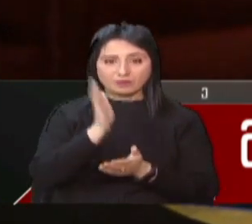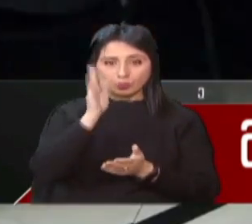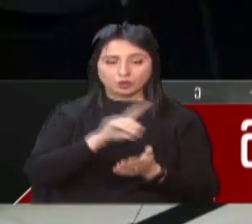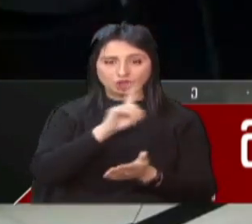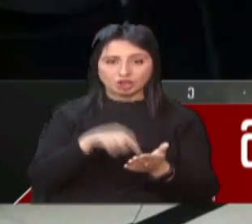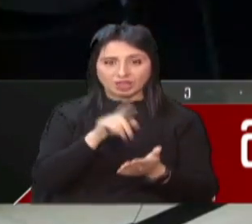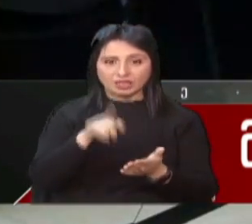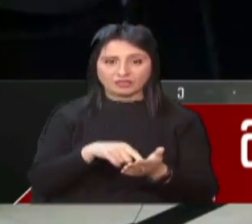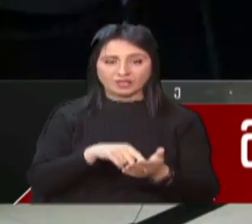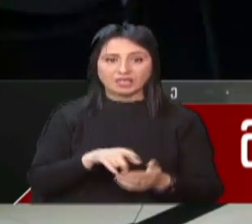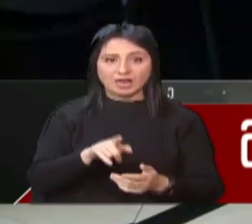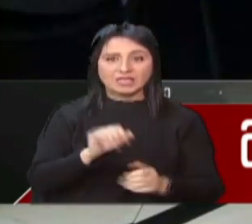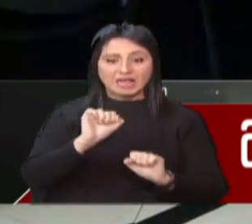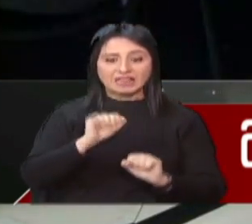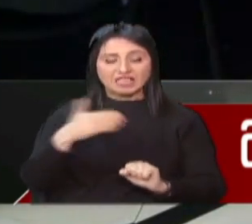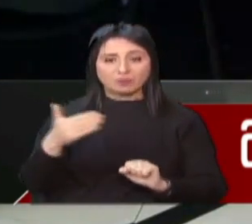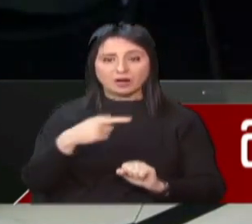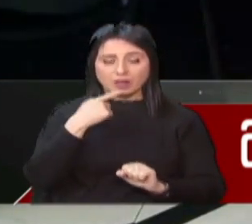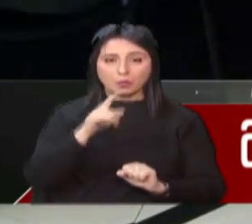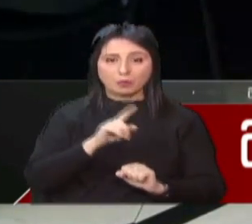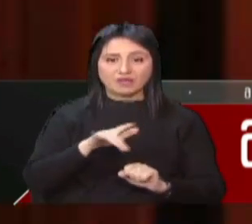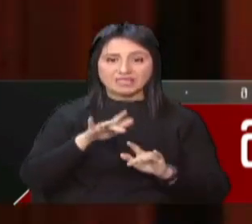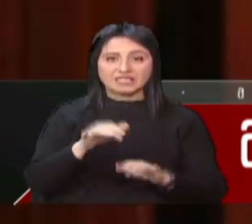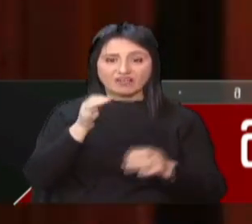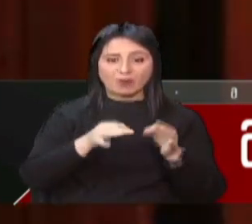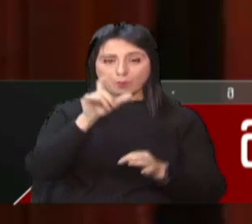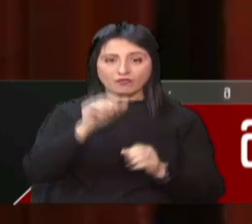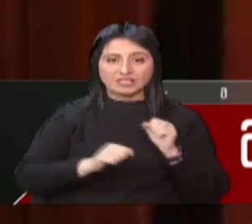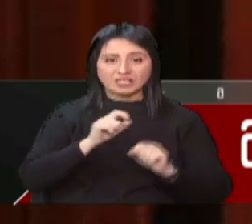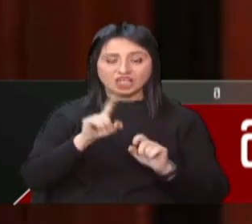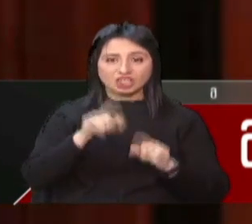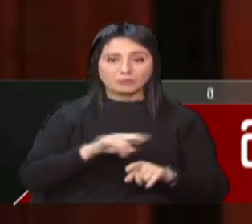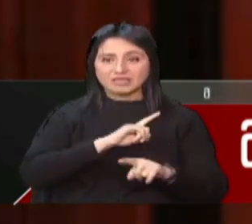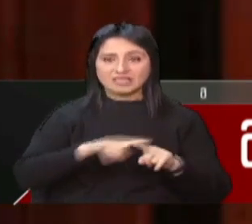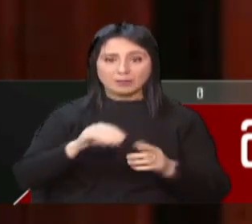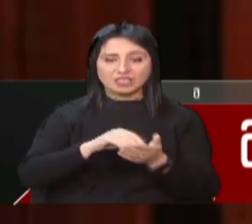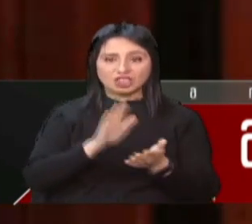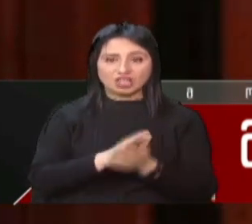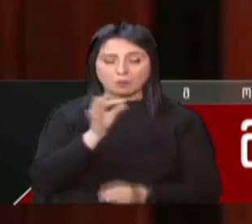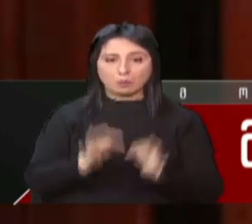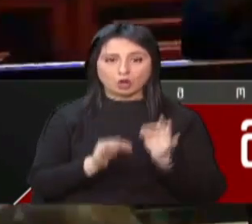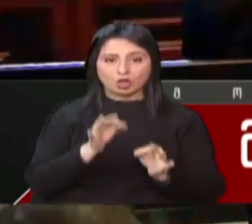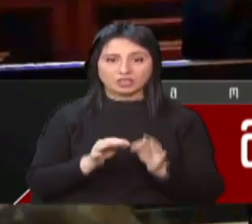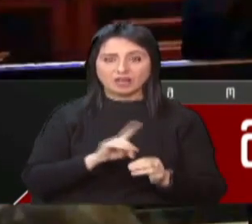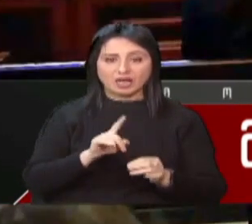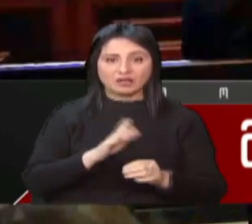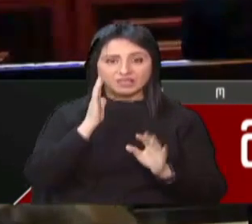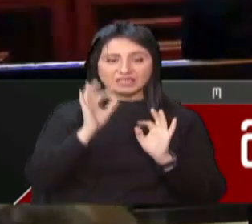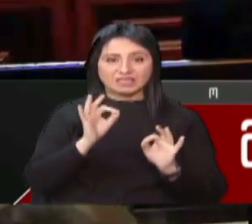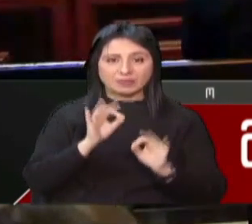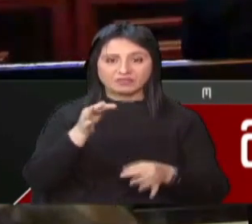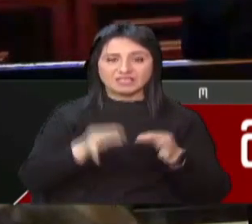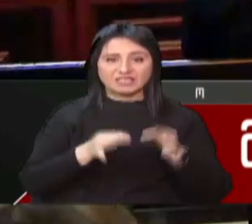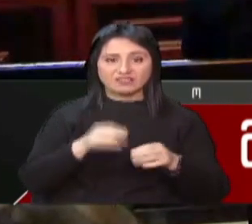bie checket xebi. Dacis paris asa mi uite tabs rom săcmiz măsa martle silobs răcei zile bie strapat chanishnas procese bie dac sa martle ani sa